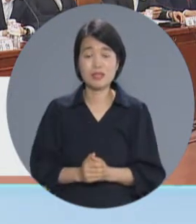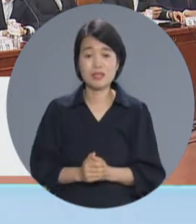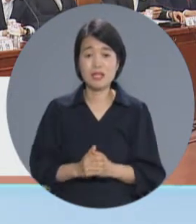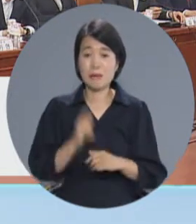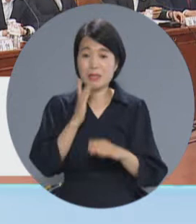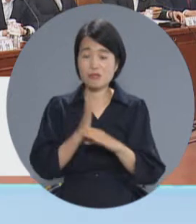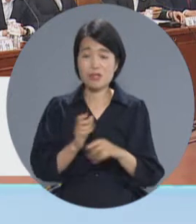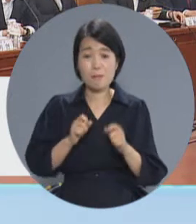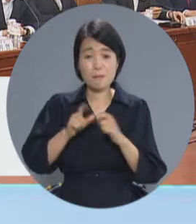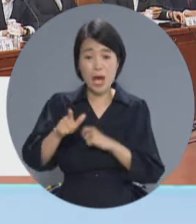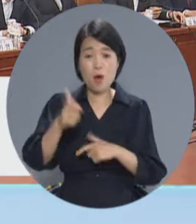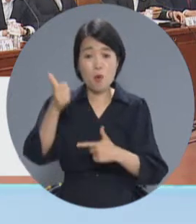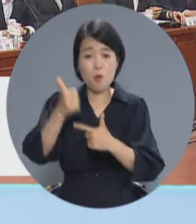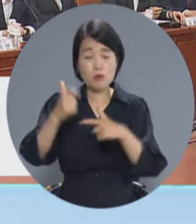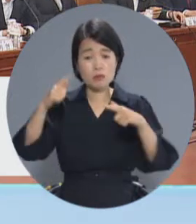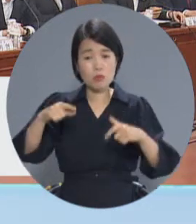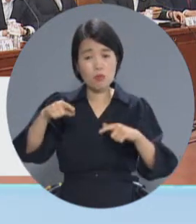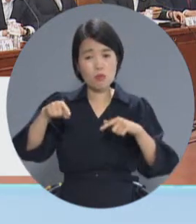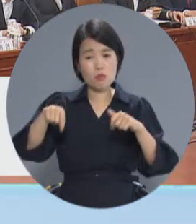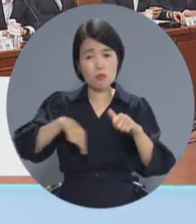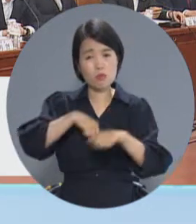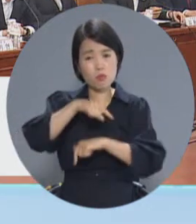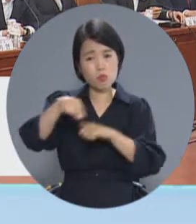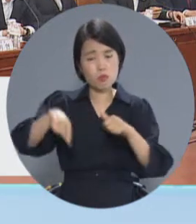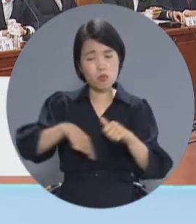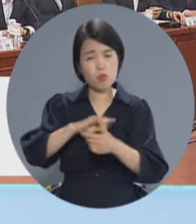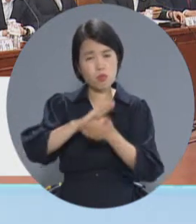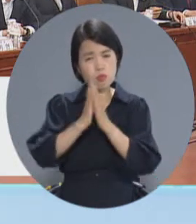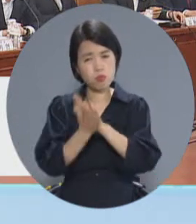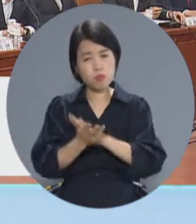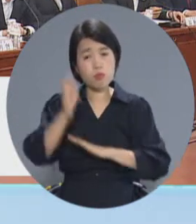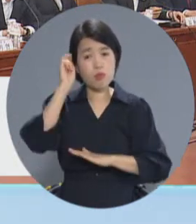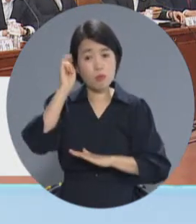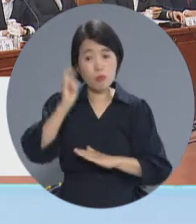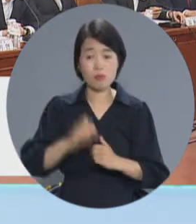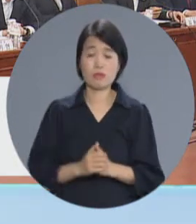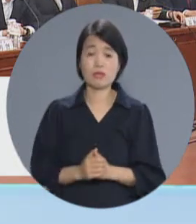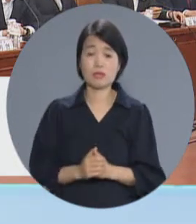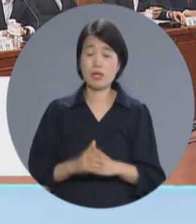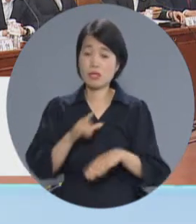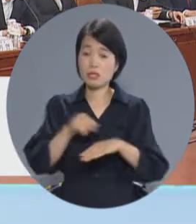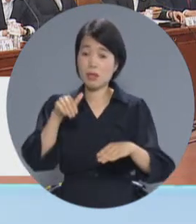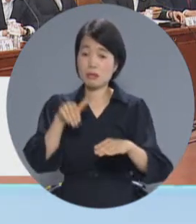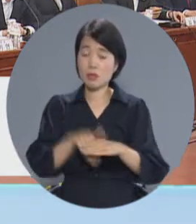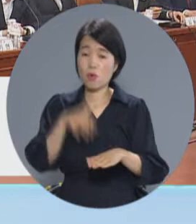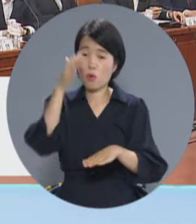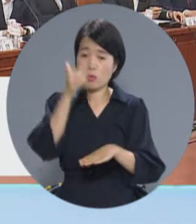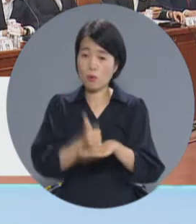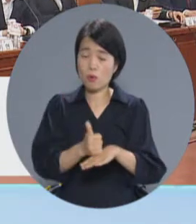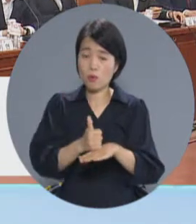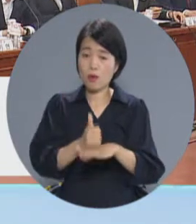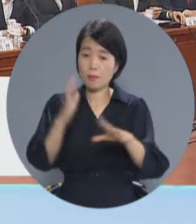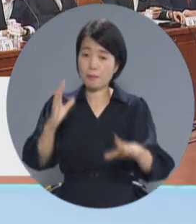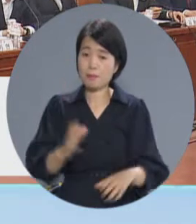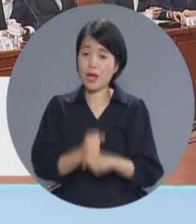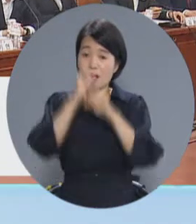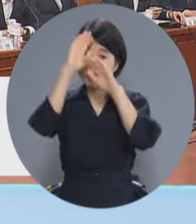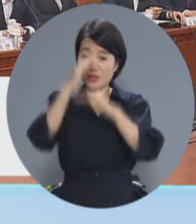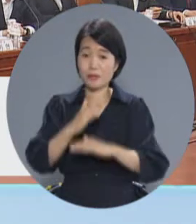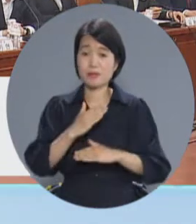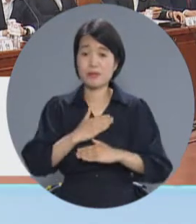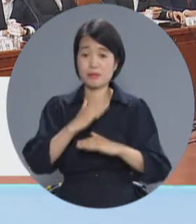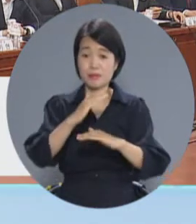민주당 아성이 어떤 훈남 의 정치 지형에 도 변화의 물결은 불가피해 보이는 데요 지방선거 결과 관전 포인트를 문영철